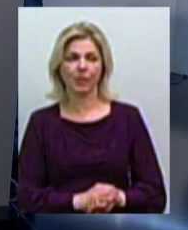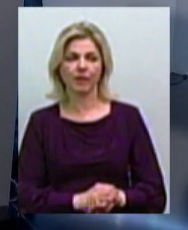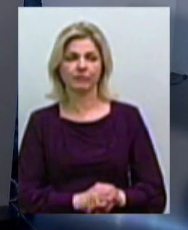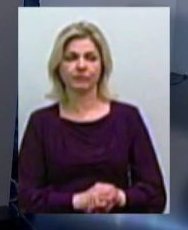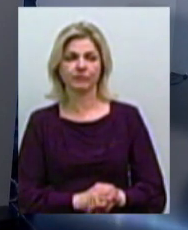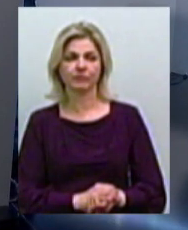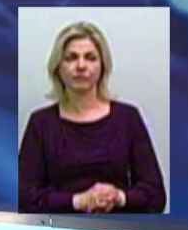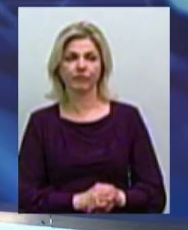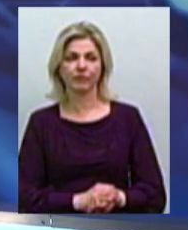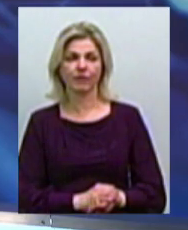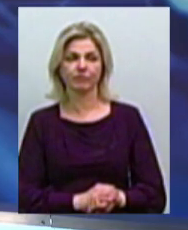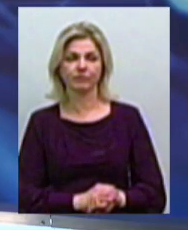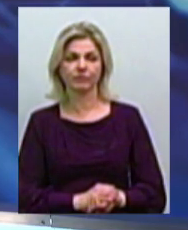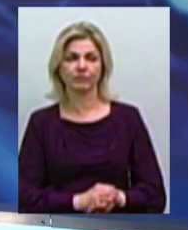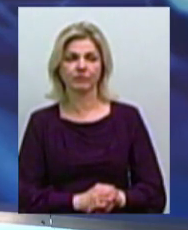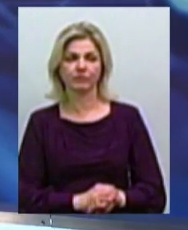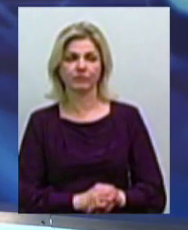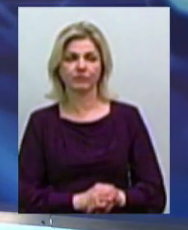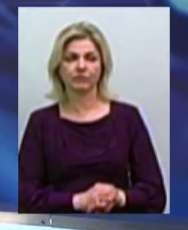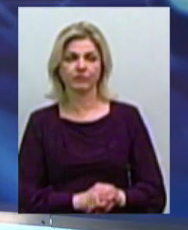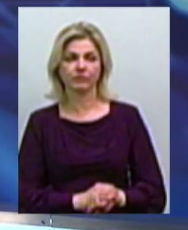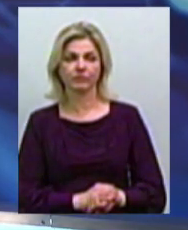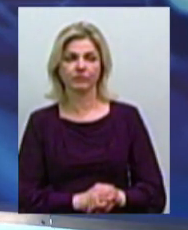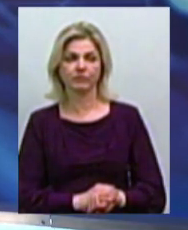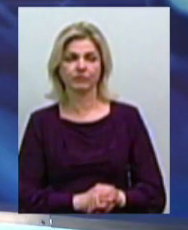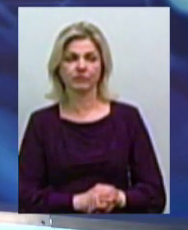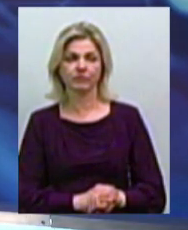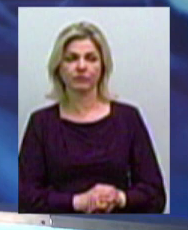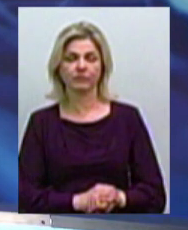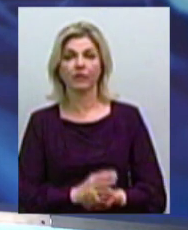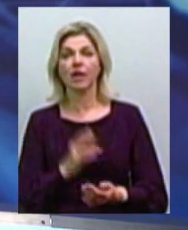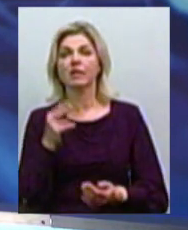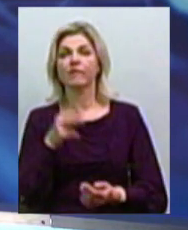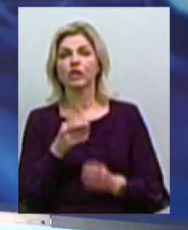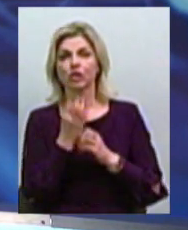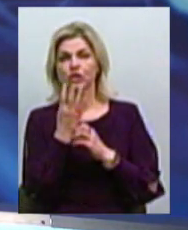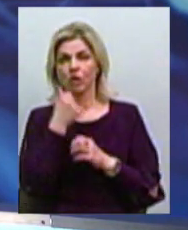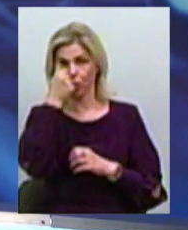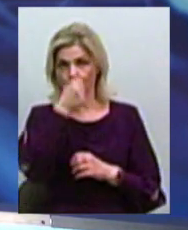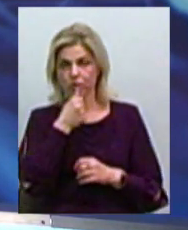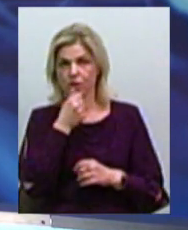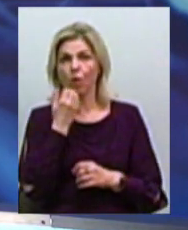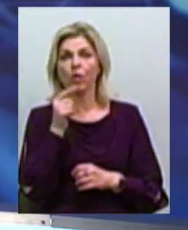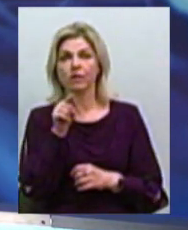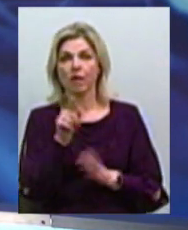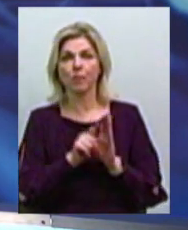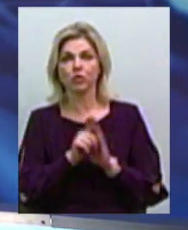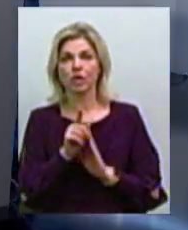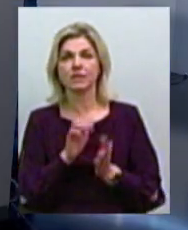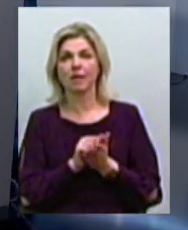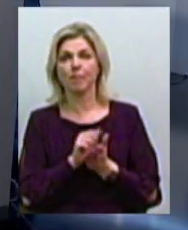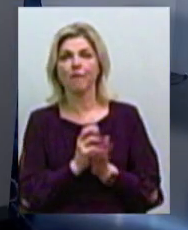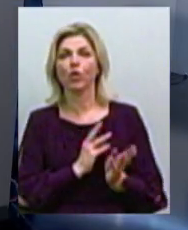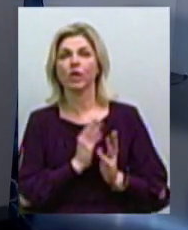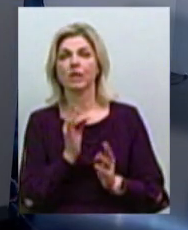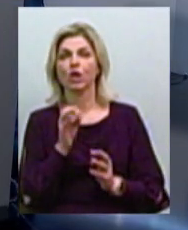Нагадую, що ми працюємо в прямому ефірі. Це тема дня. Володю, будь ласка, в 2014 році, коли ти почав займатися волонтерством,